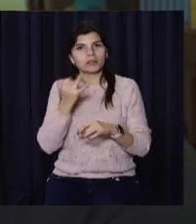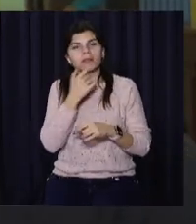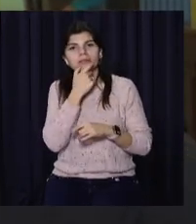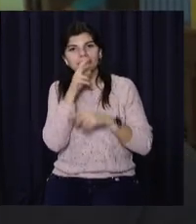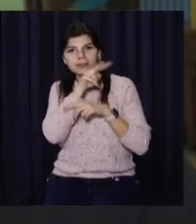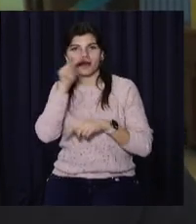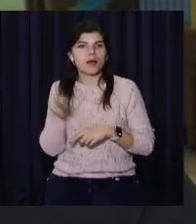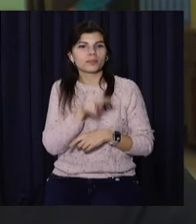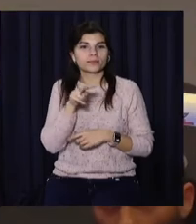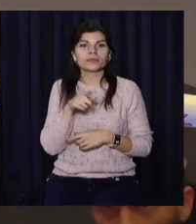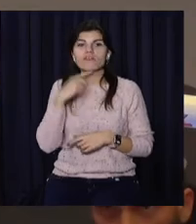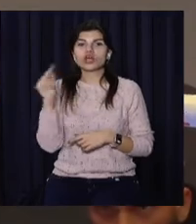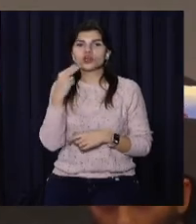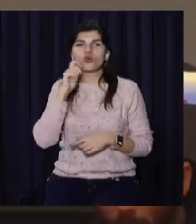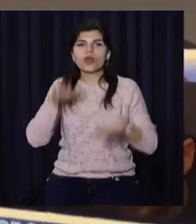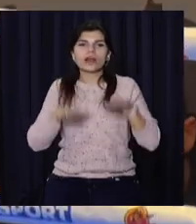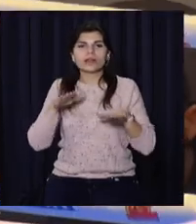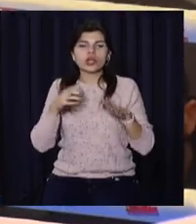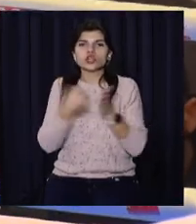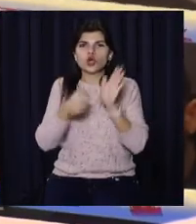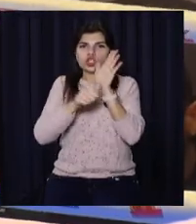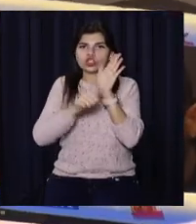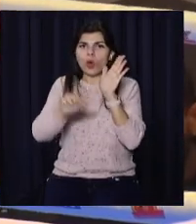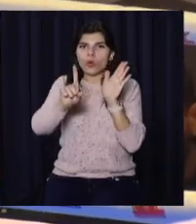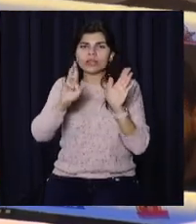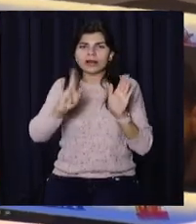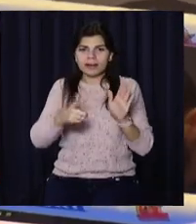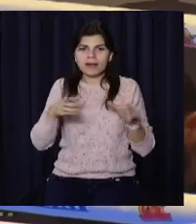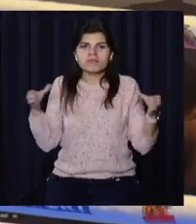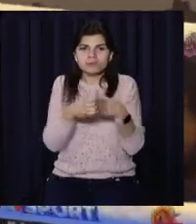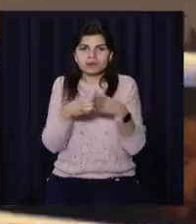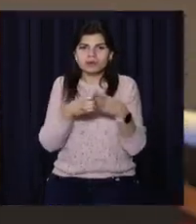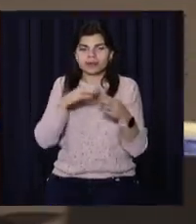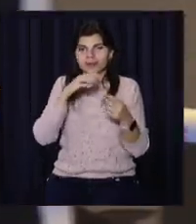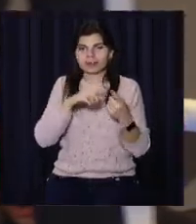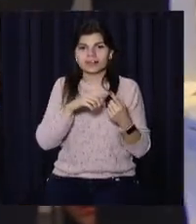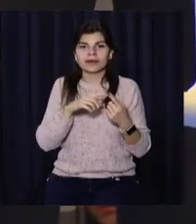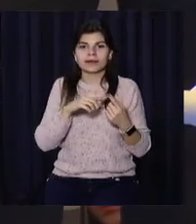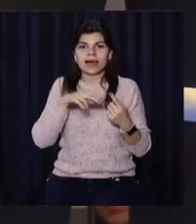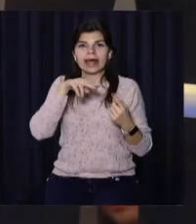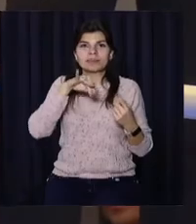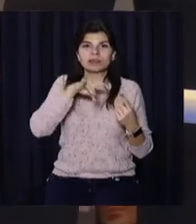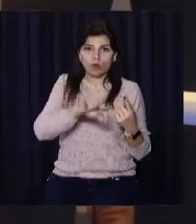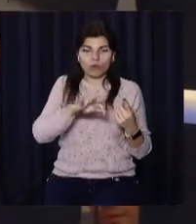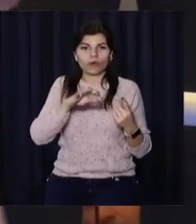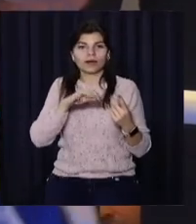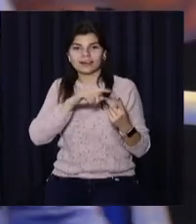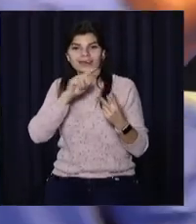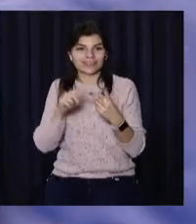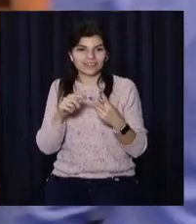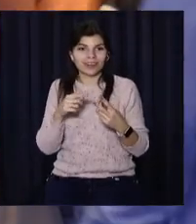треба проводити такі турніри. Родзинка боксерського вечора – титульний бій за звання чемпіона України у легкій вазі